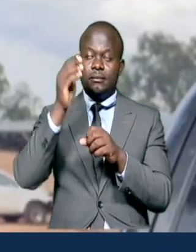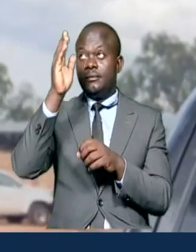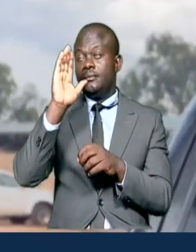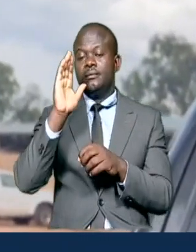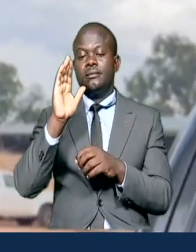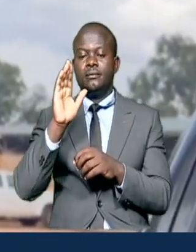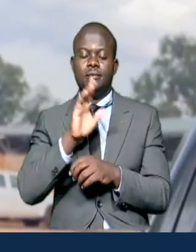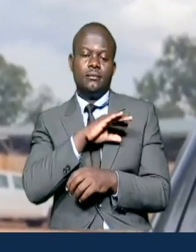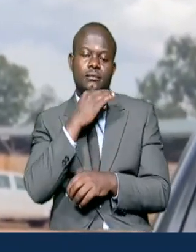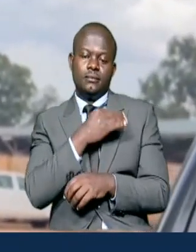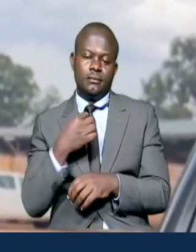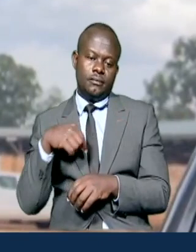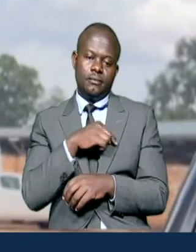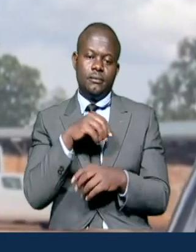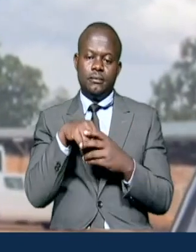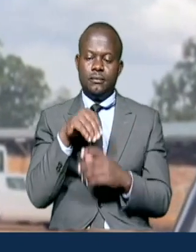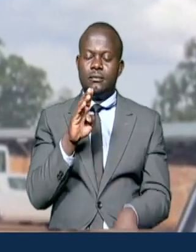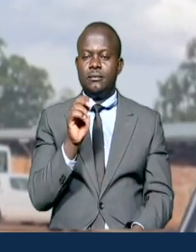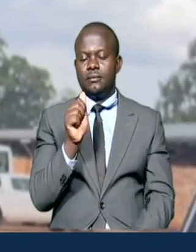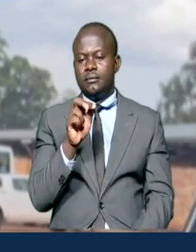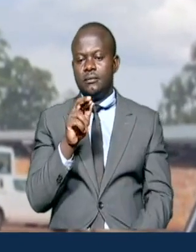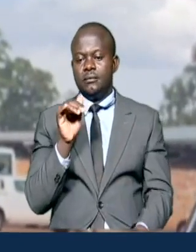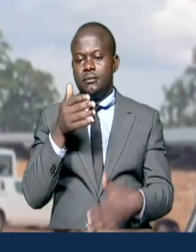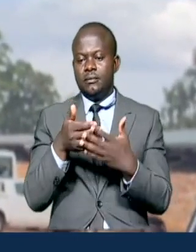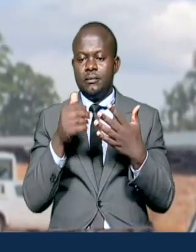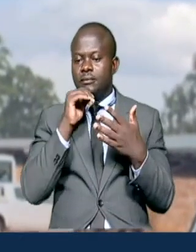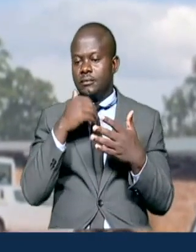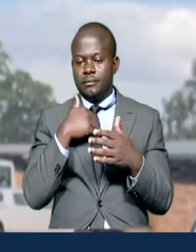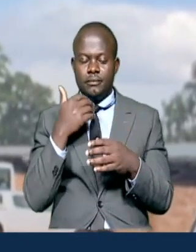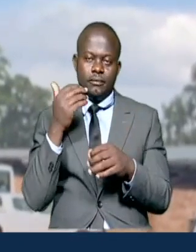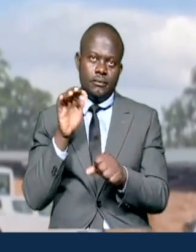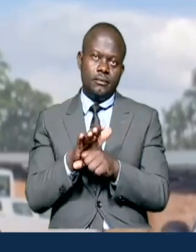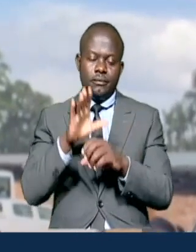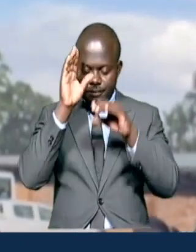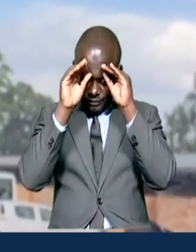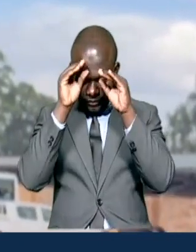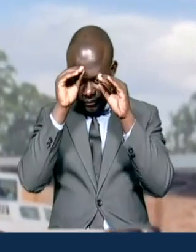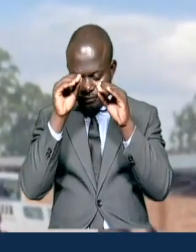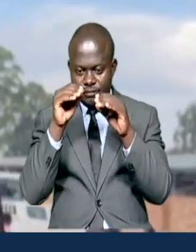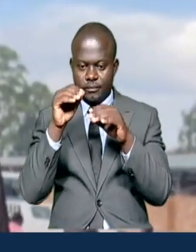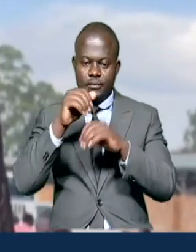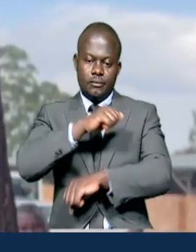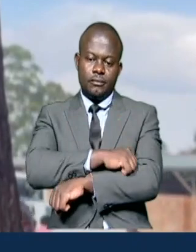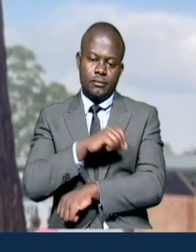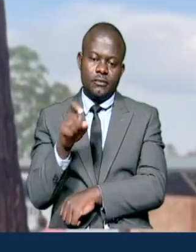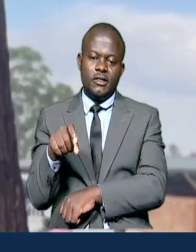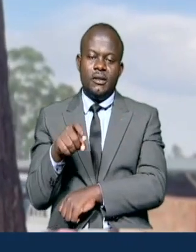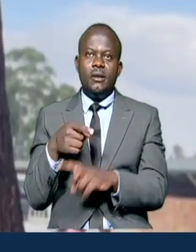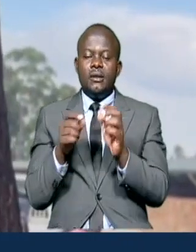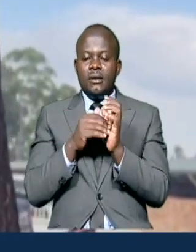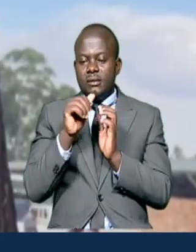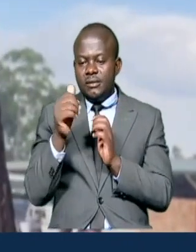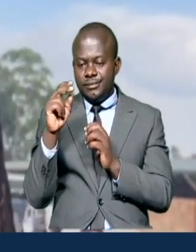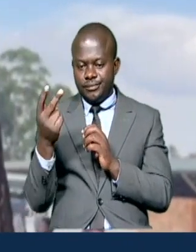muri diyoseze ya Butare. Kugeza ubu ntidufite benshi bize amashuri akenewe. Icya kabiri ni ukuvuga ngo